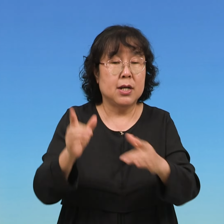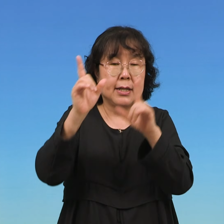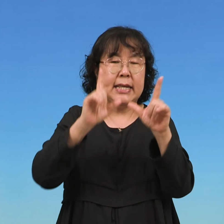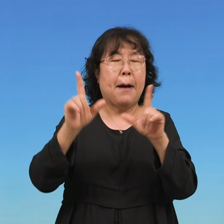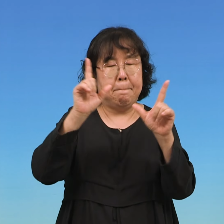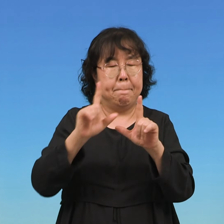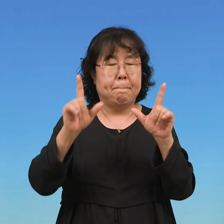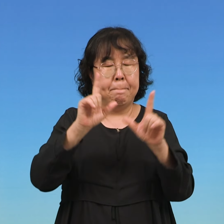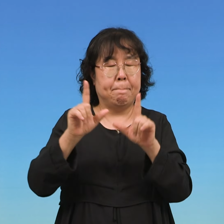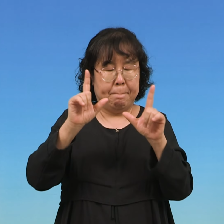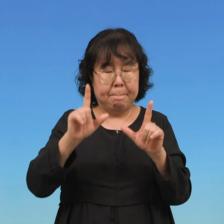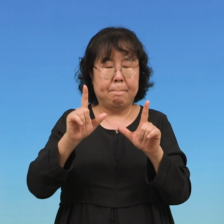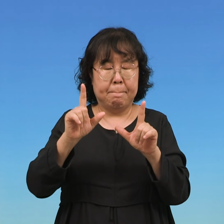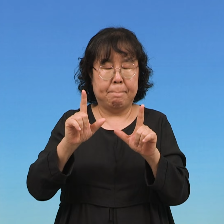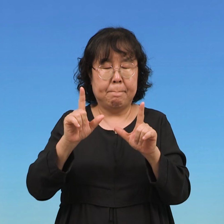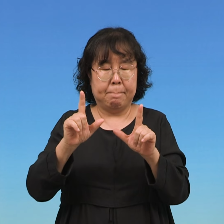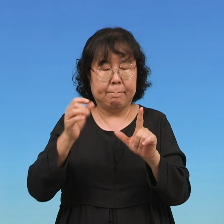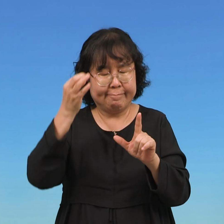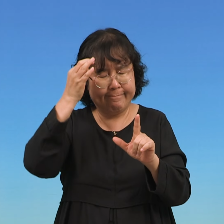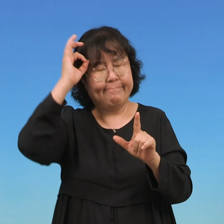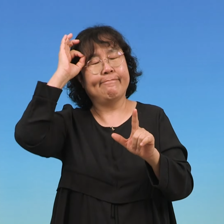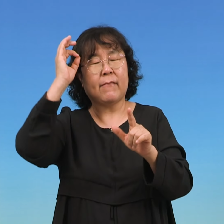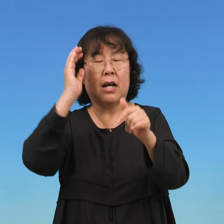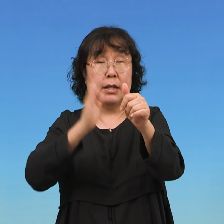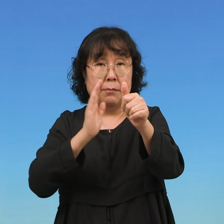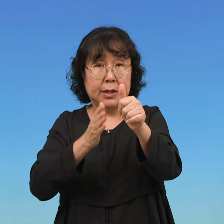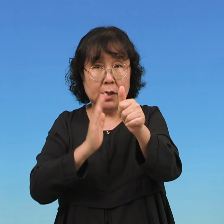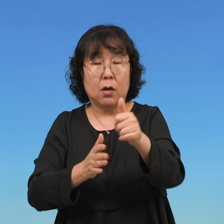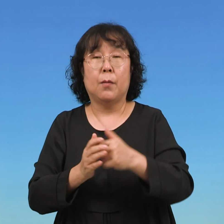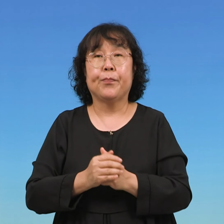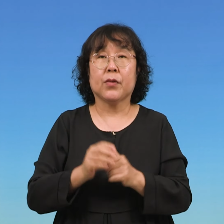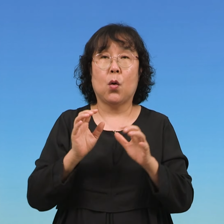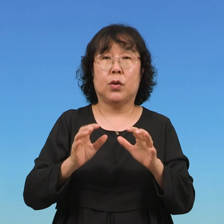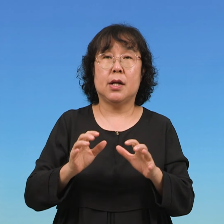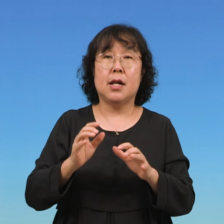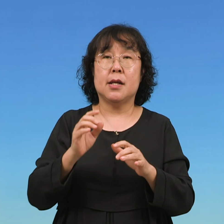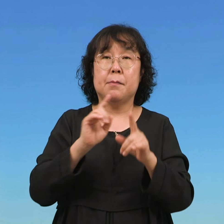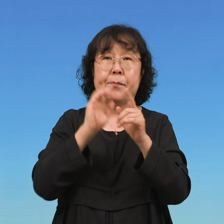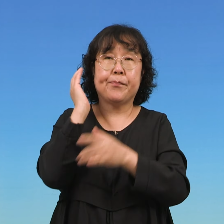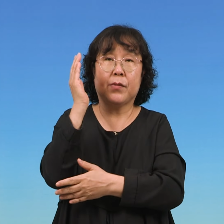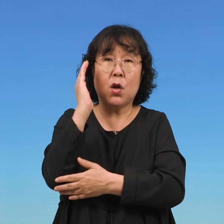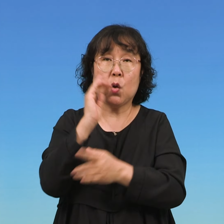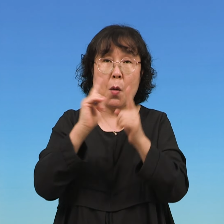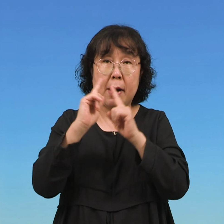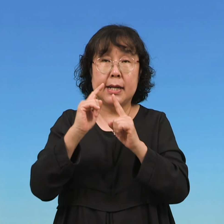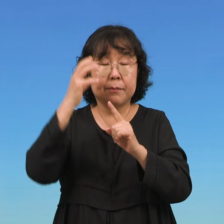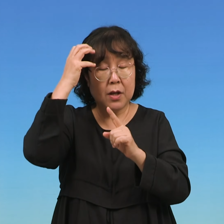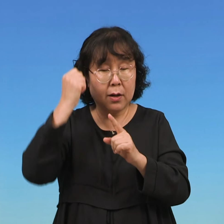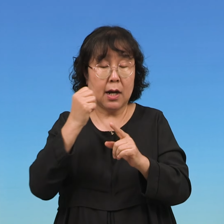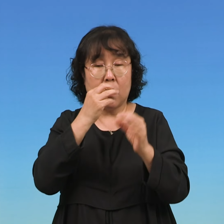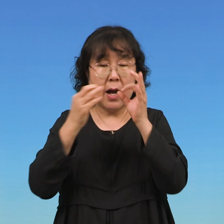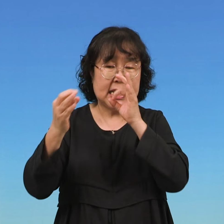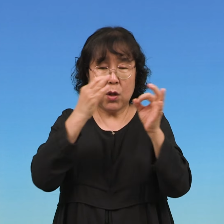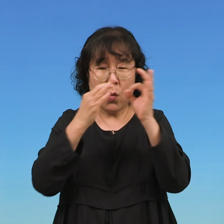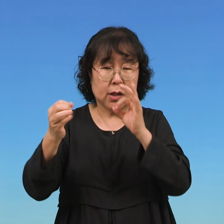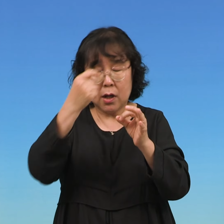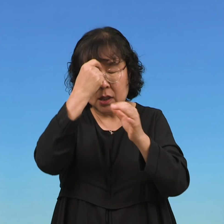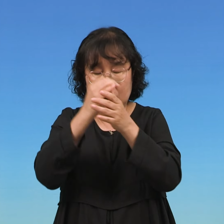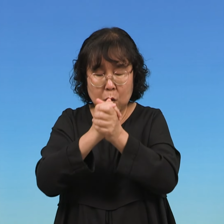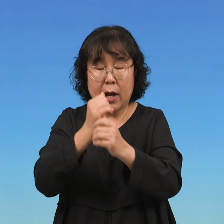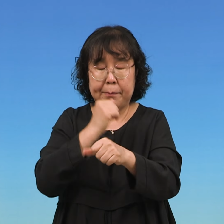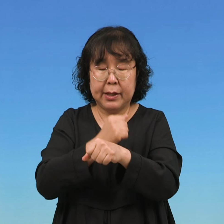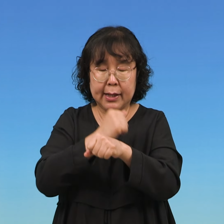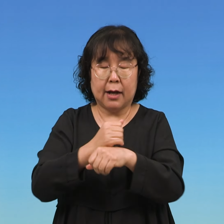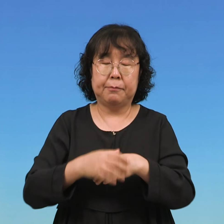더 불안해지고 점점 찌르는게 많은 그 빨리 깨달을수록 좋은 거예요 오늘 주신 말씀 기억하면서 한번 합심해서